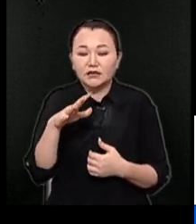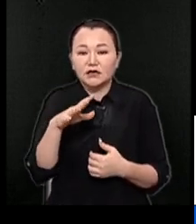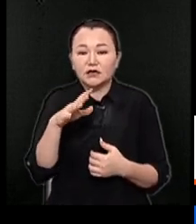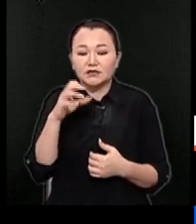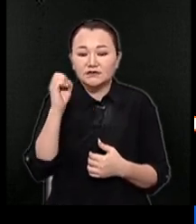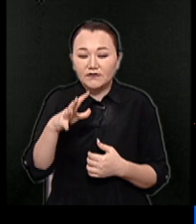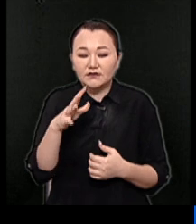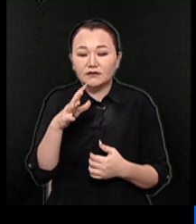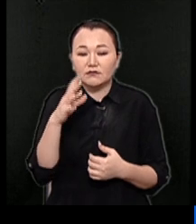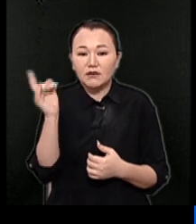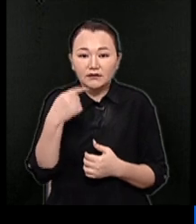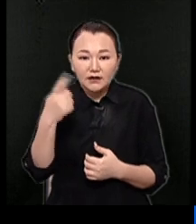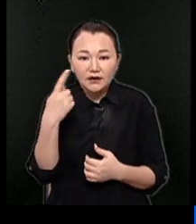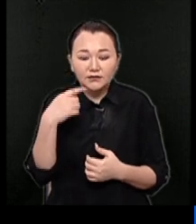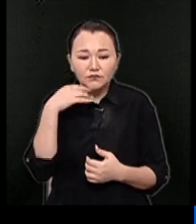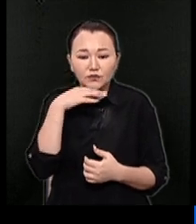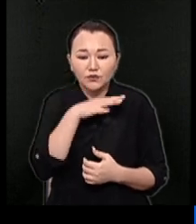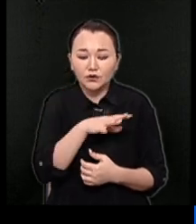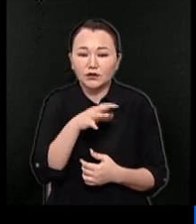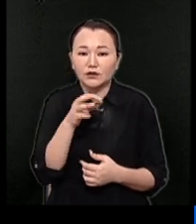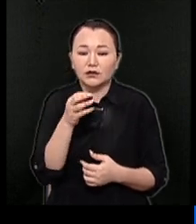свет мотает,